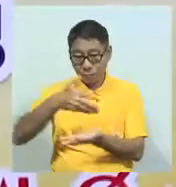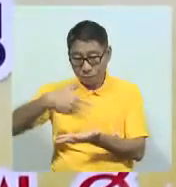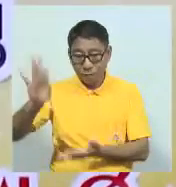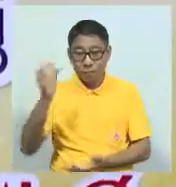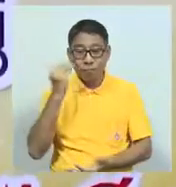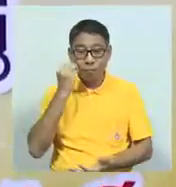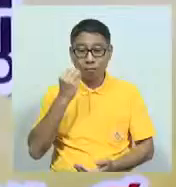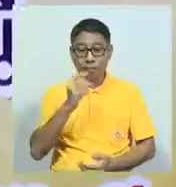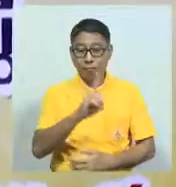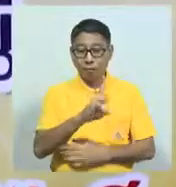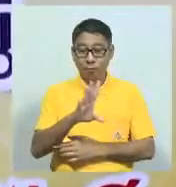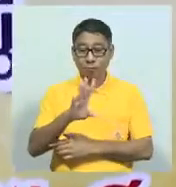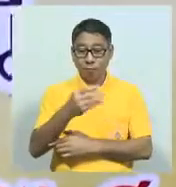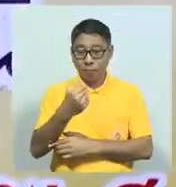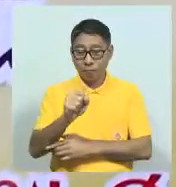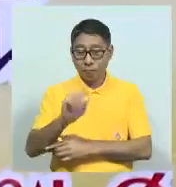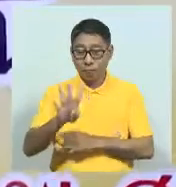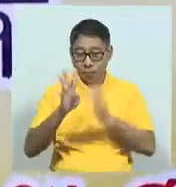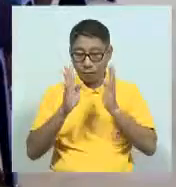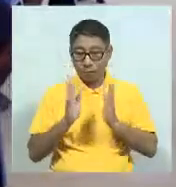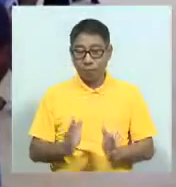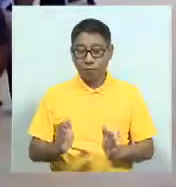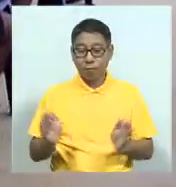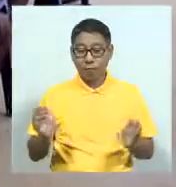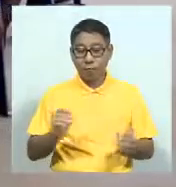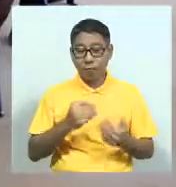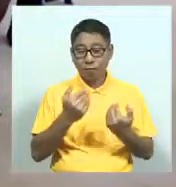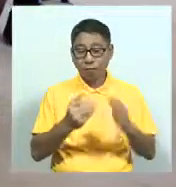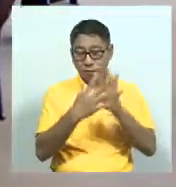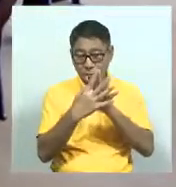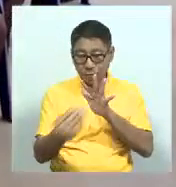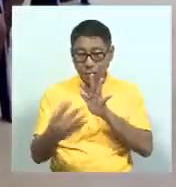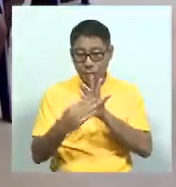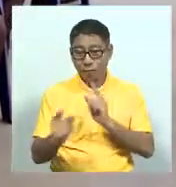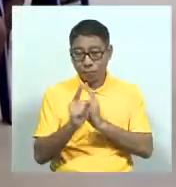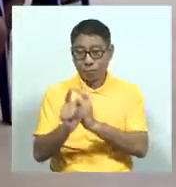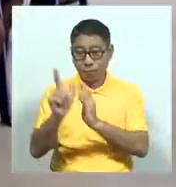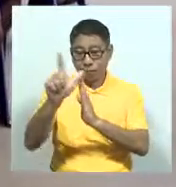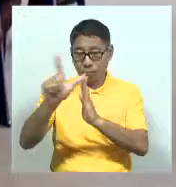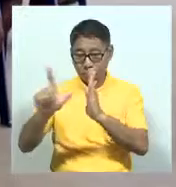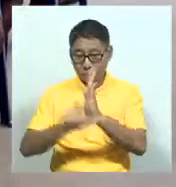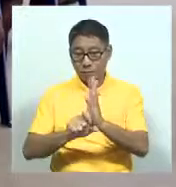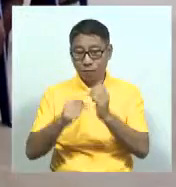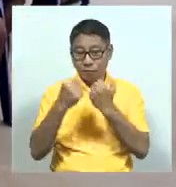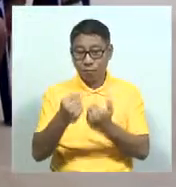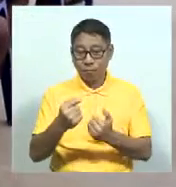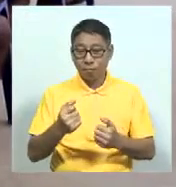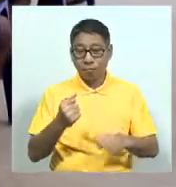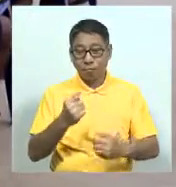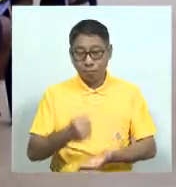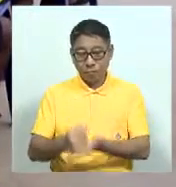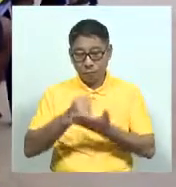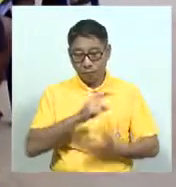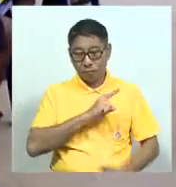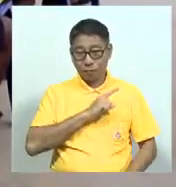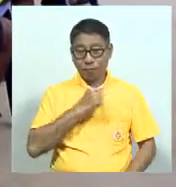ครั้งนี้จำนวน114คนทั้งหมดผ่านการอบรมตามหลักสูตรที่กำหนดเอาไว้สามารถพึ่งพาตนเ